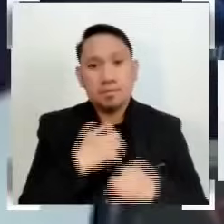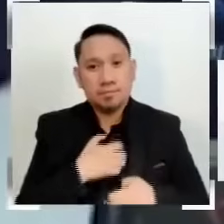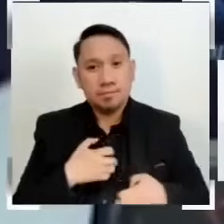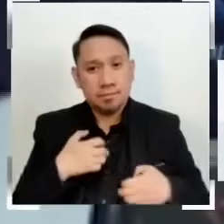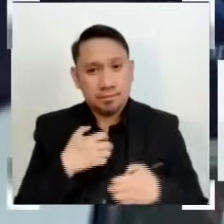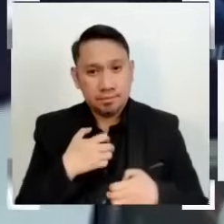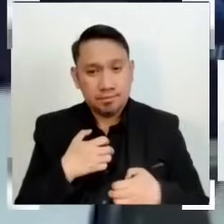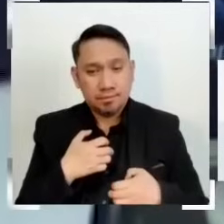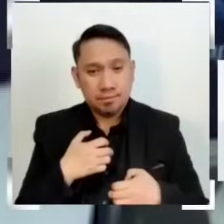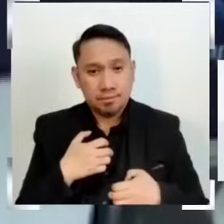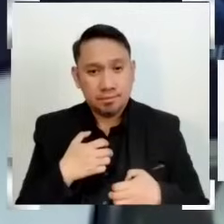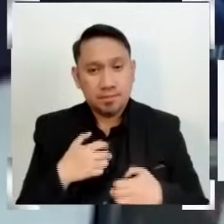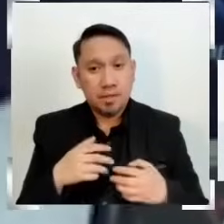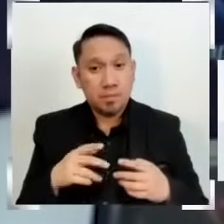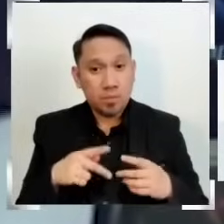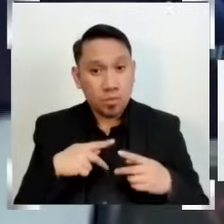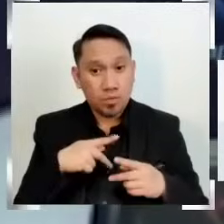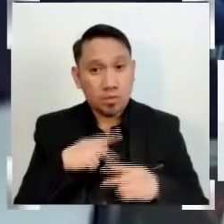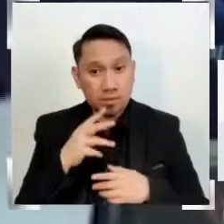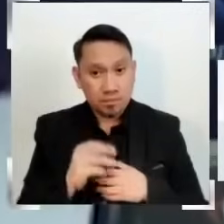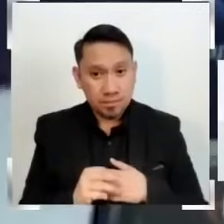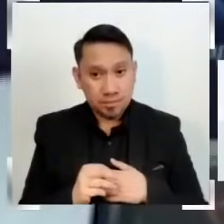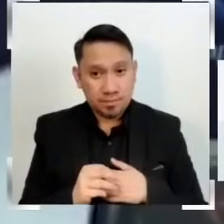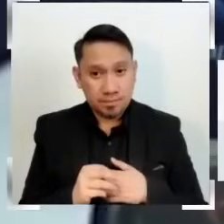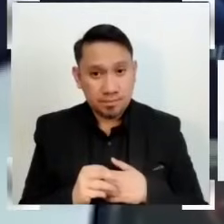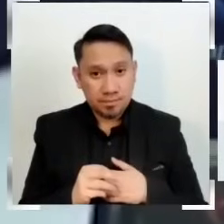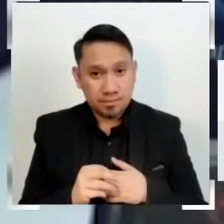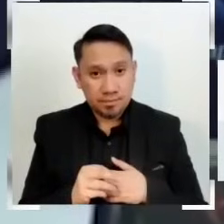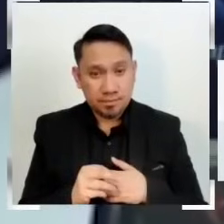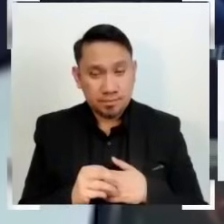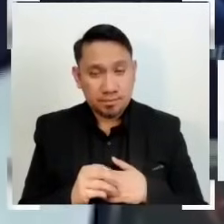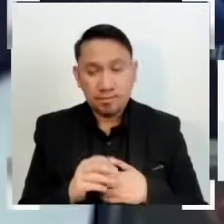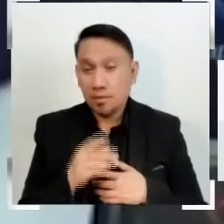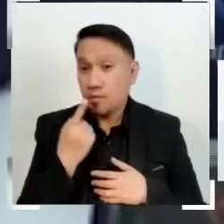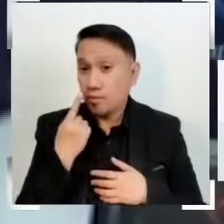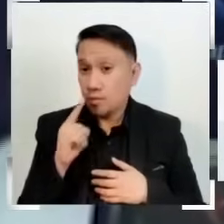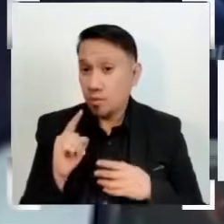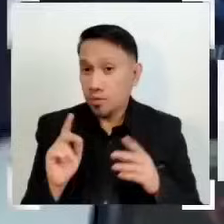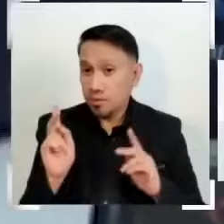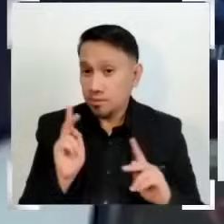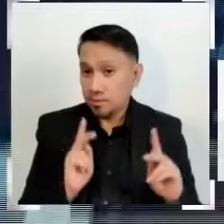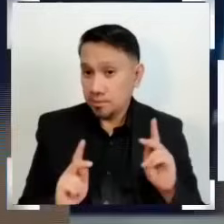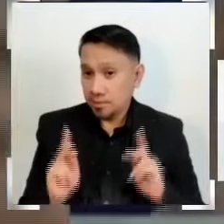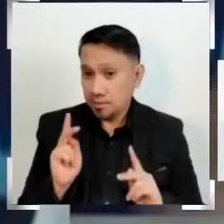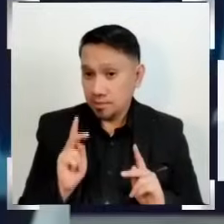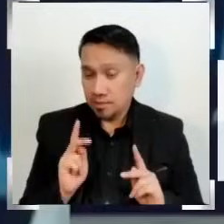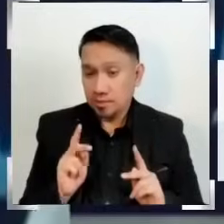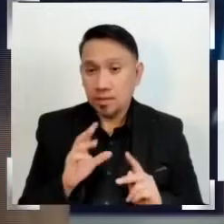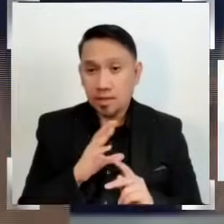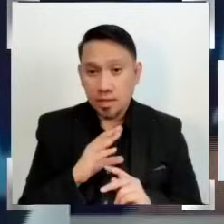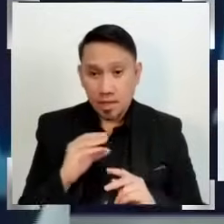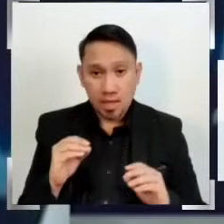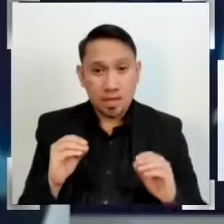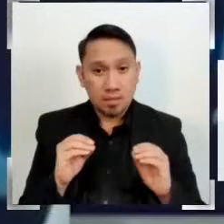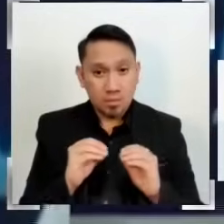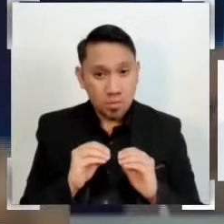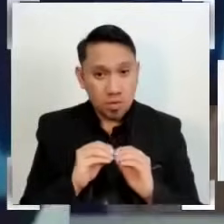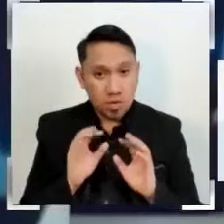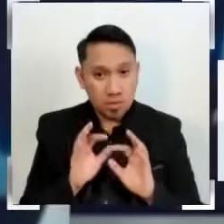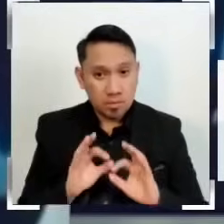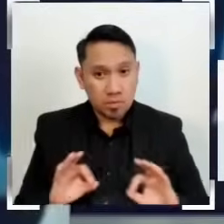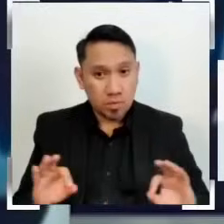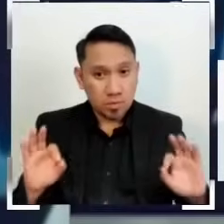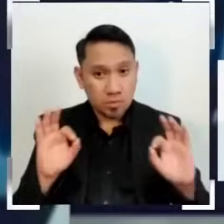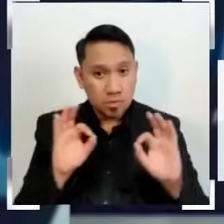we have to the public. And more importantly, to provide